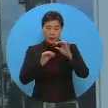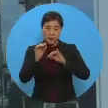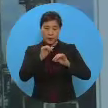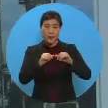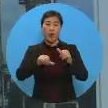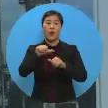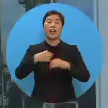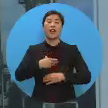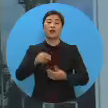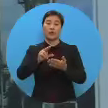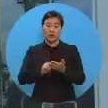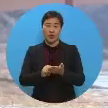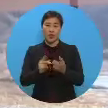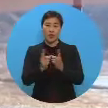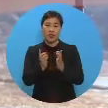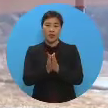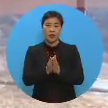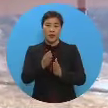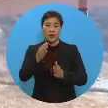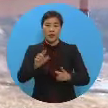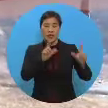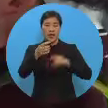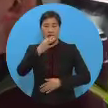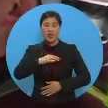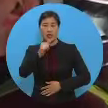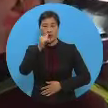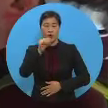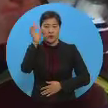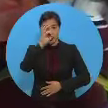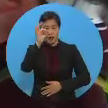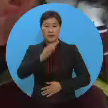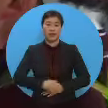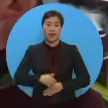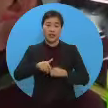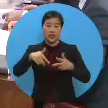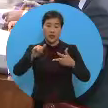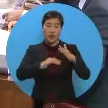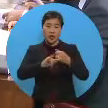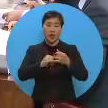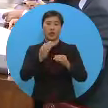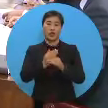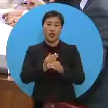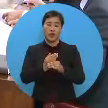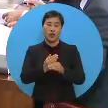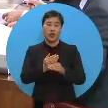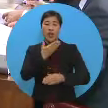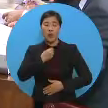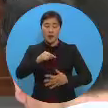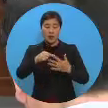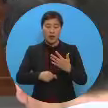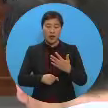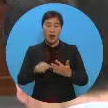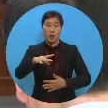등 환경과 안전 문제도 체감도를 높이기로 했습니다. 도는 이를 위해 민선 7기 공약 가운데 행복시책 사업을 우선